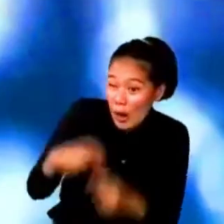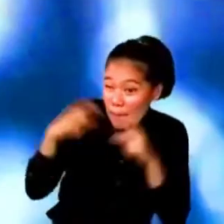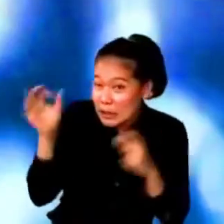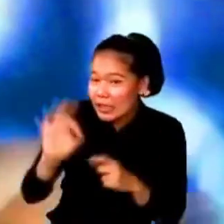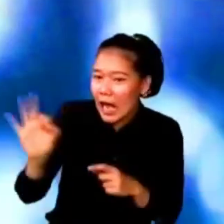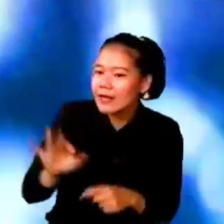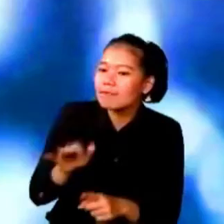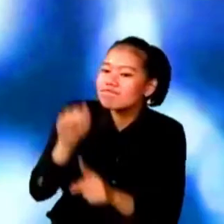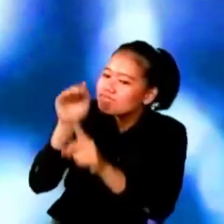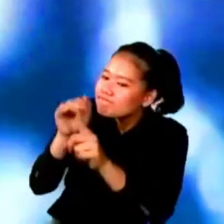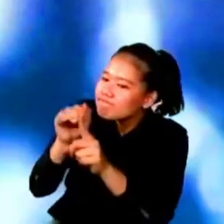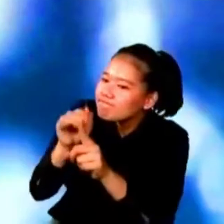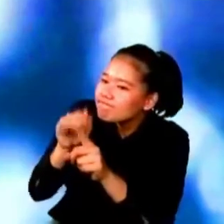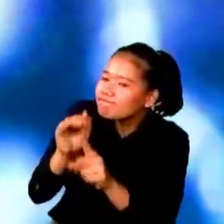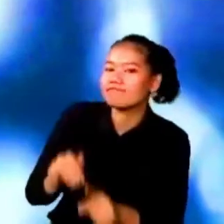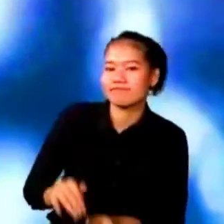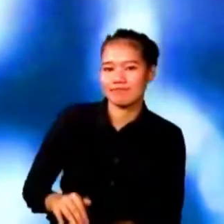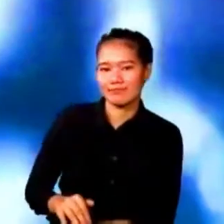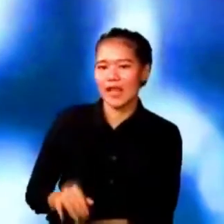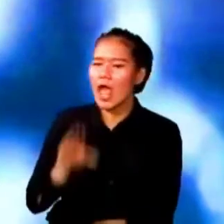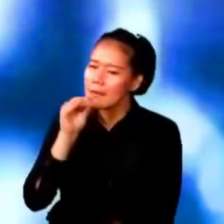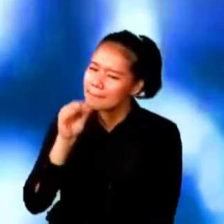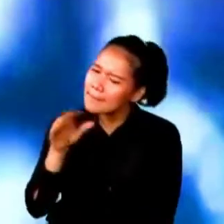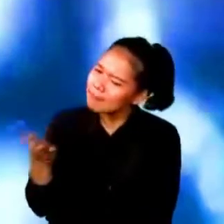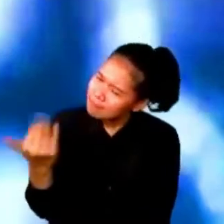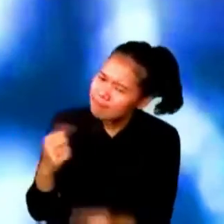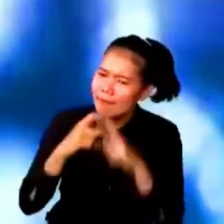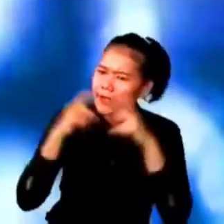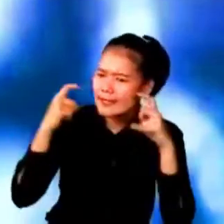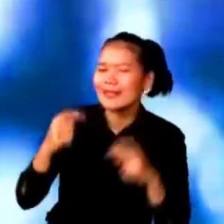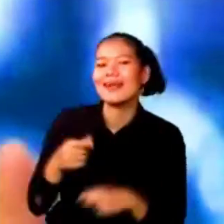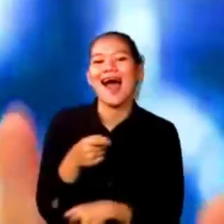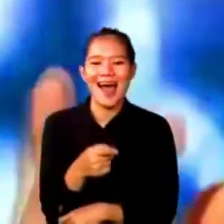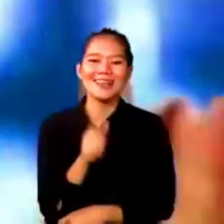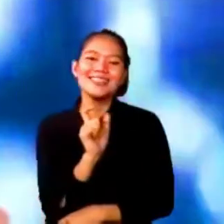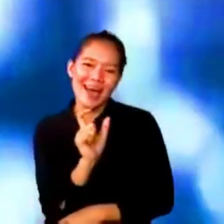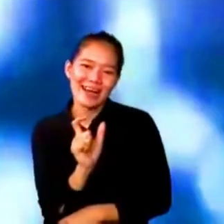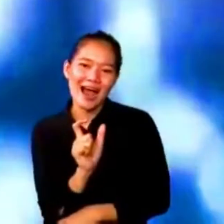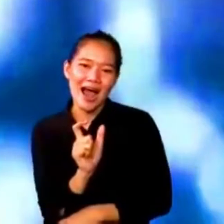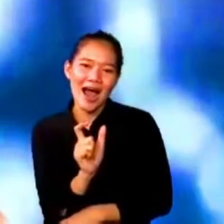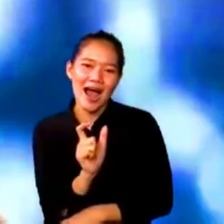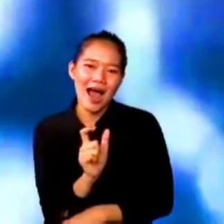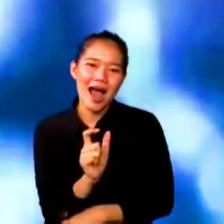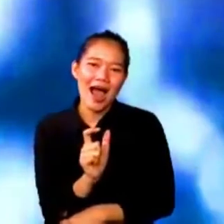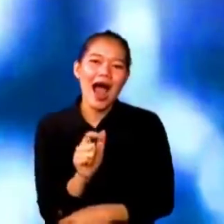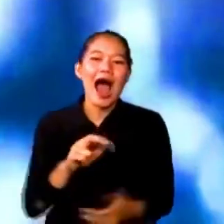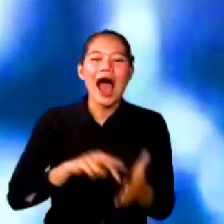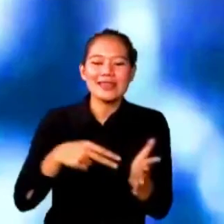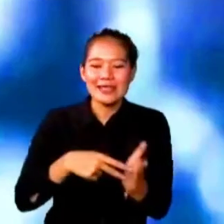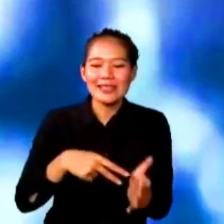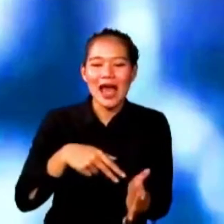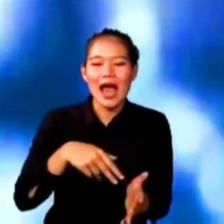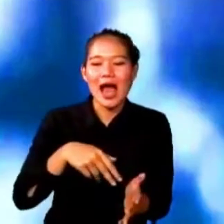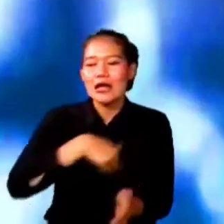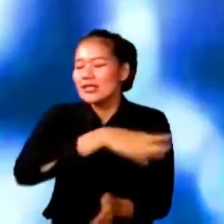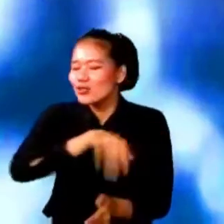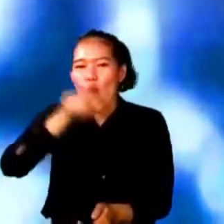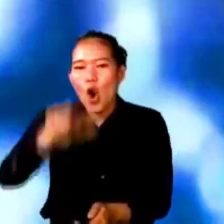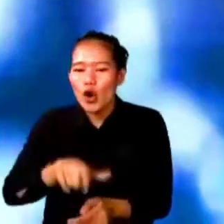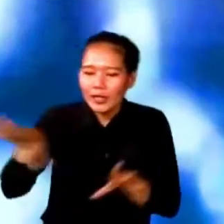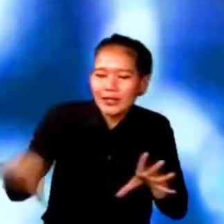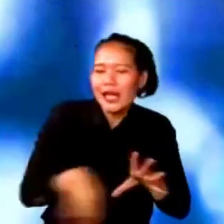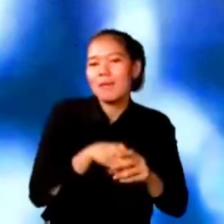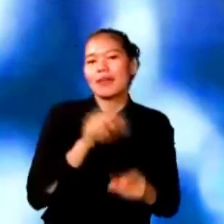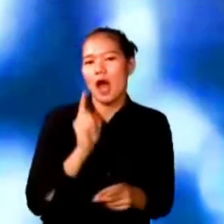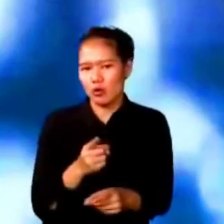misalnya ditegur ditengah jalan secara baik-baik ya seperti itu menjadi itu juga harus turun dari semua bidang enggak cukup